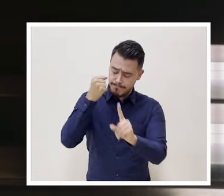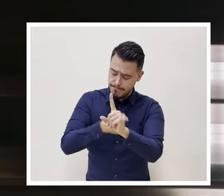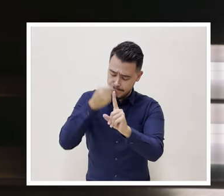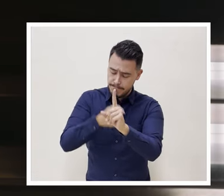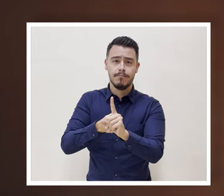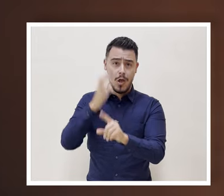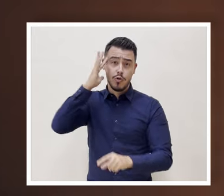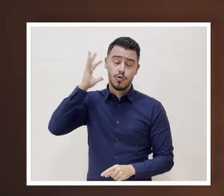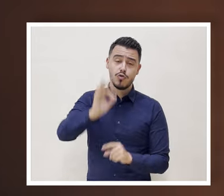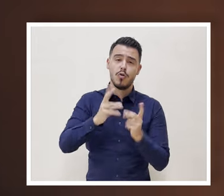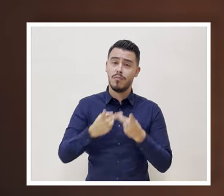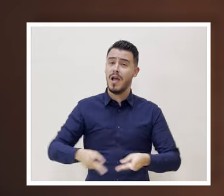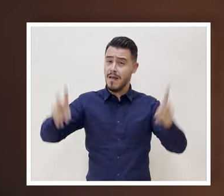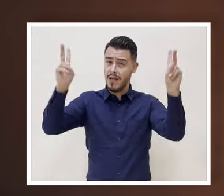αγωνίζεται.